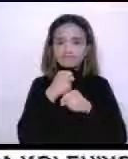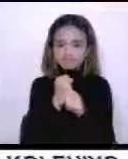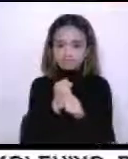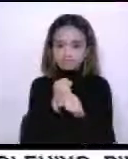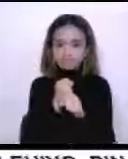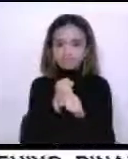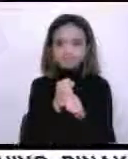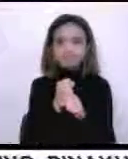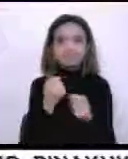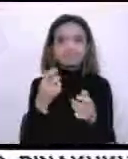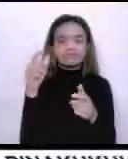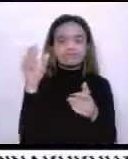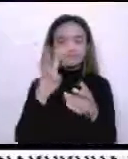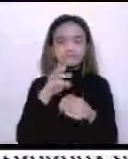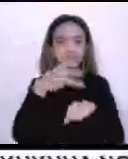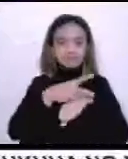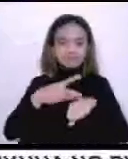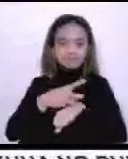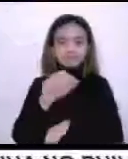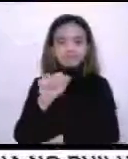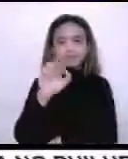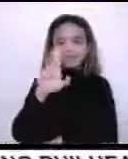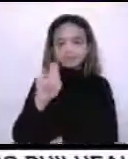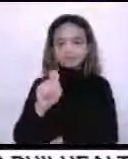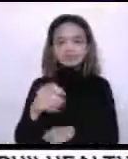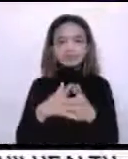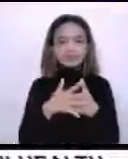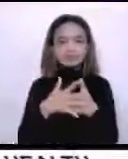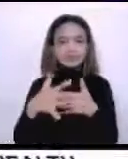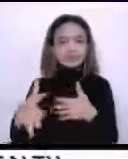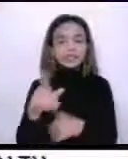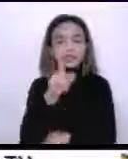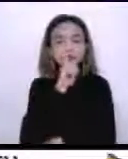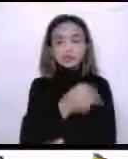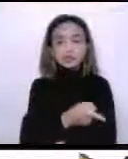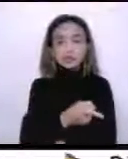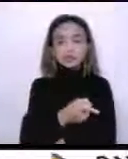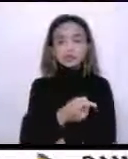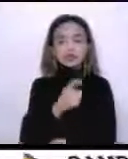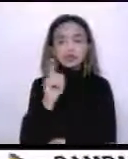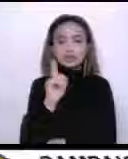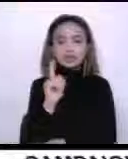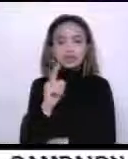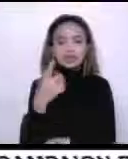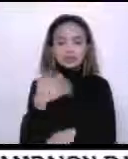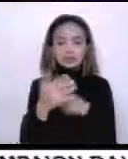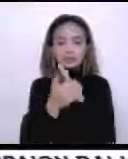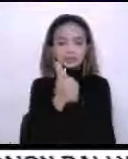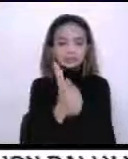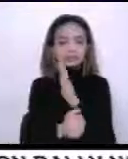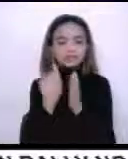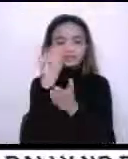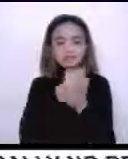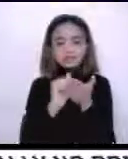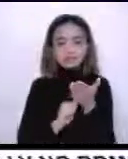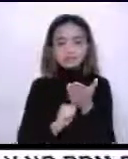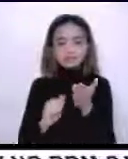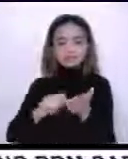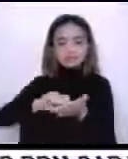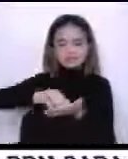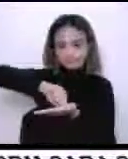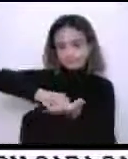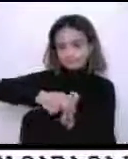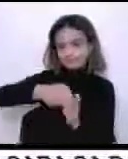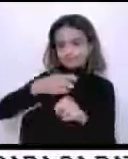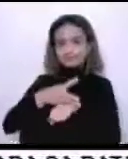art. Lumipas man ang panahon, tunay ngang walang makabubura sa kanyang talento na nakaukit sa kahoy.